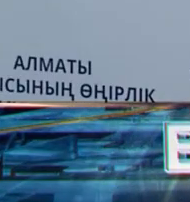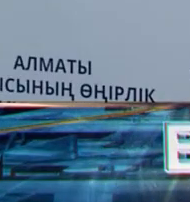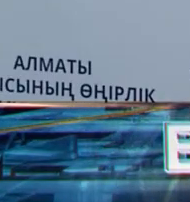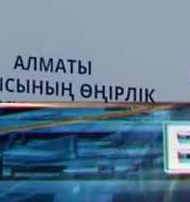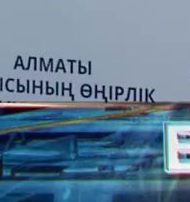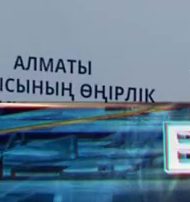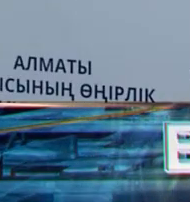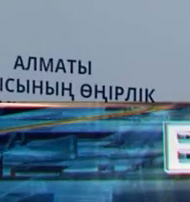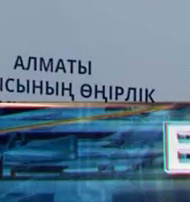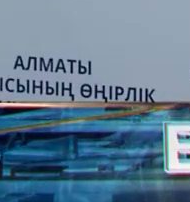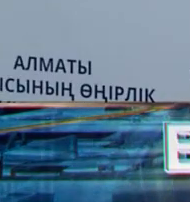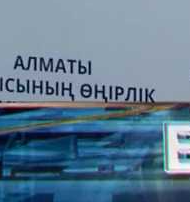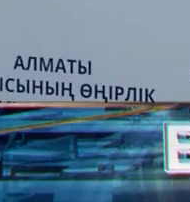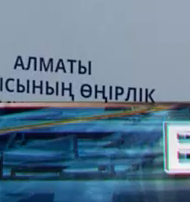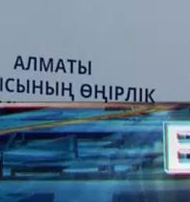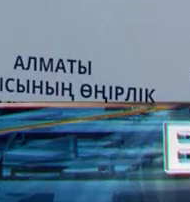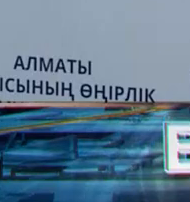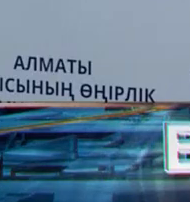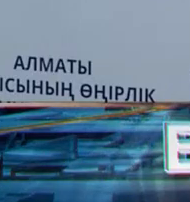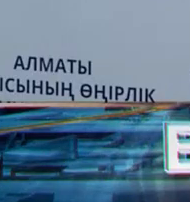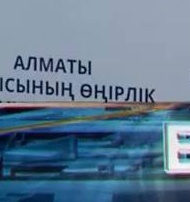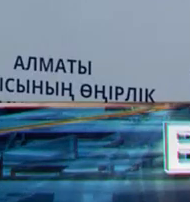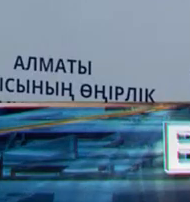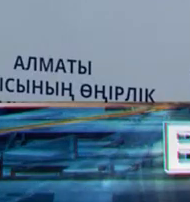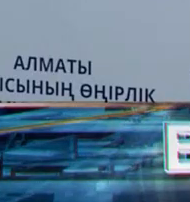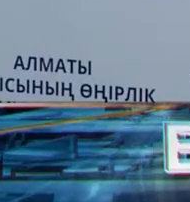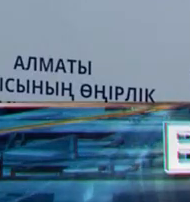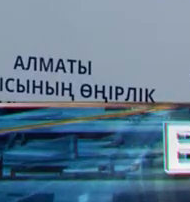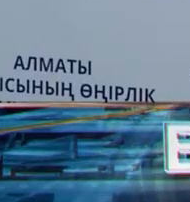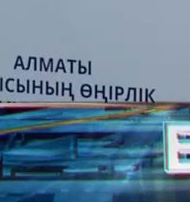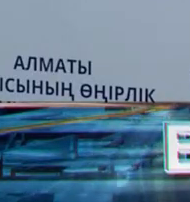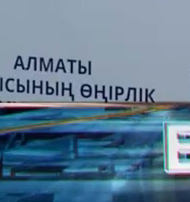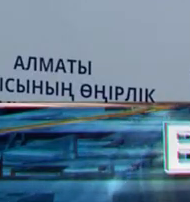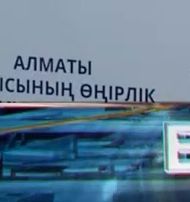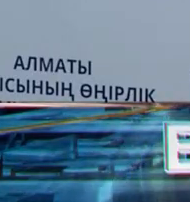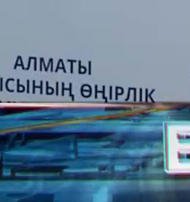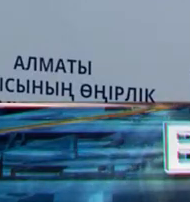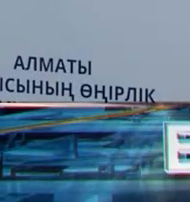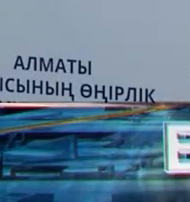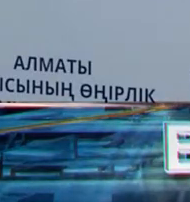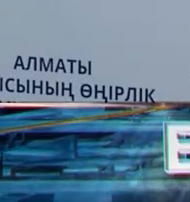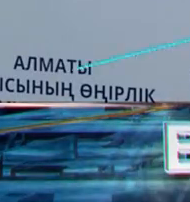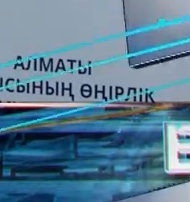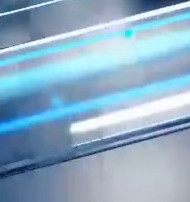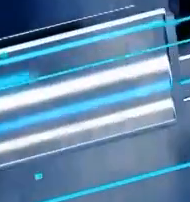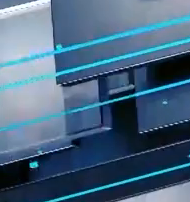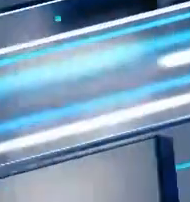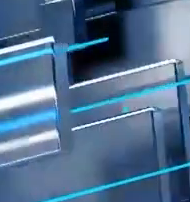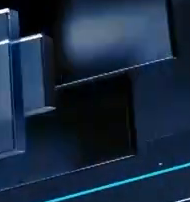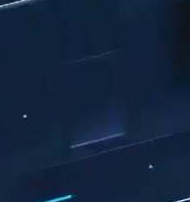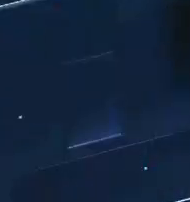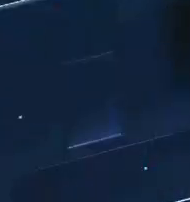өткен тестілеу қорытындылары бейне жазбалар арқылы қайтадан зерделенет.